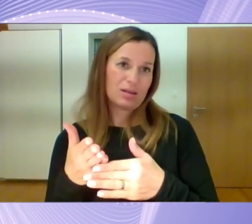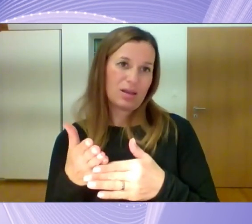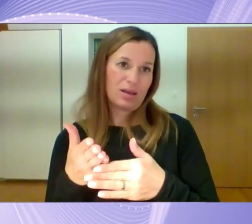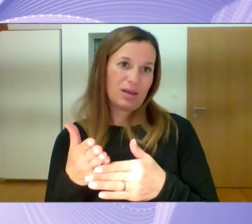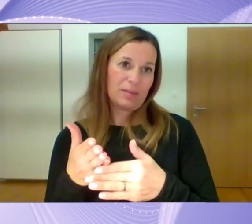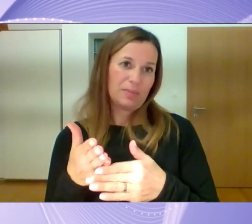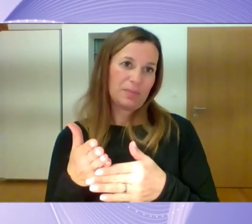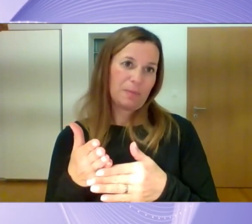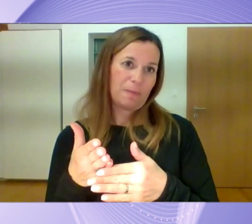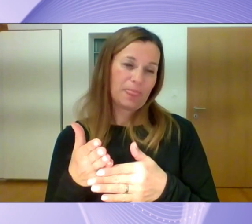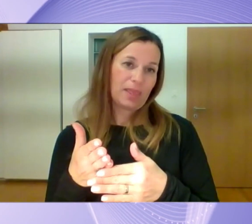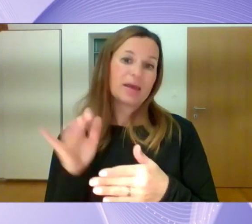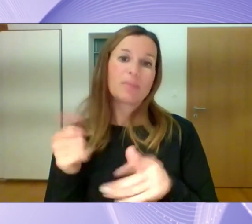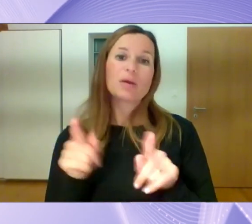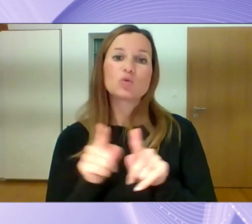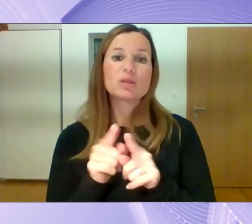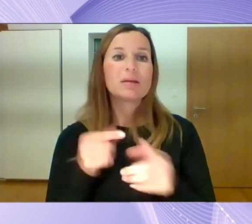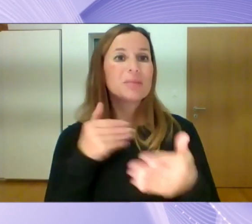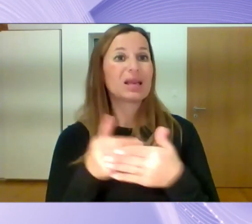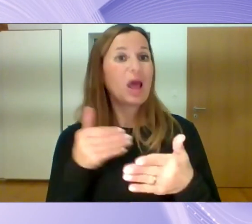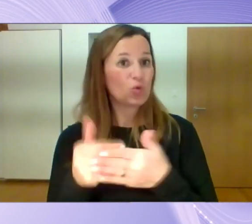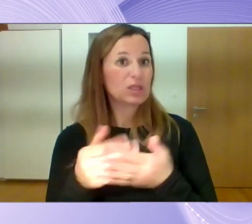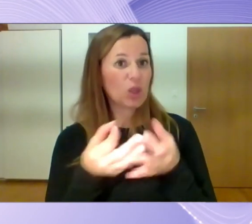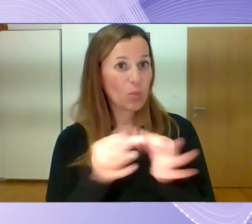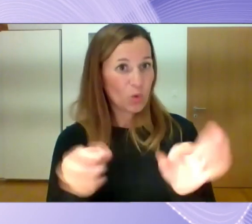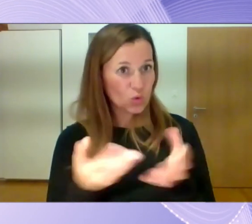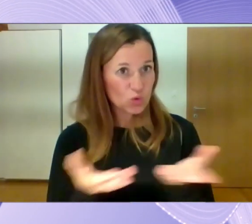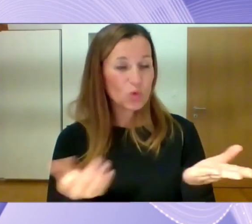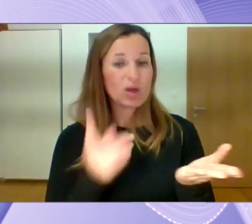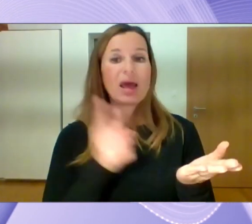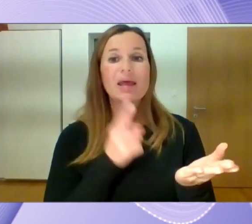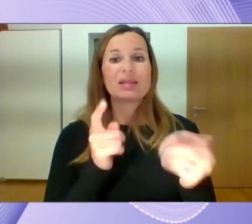je pa tudi, se pravi, prilagoditev prostora pa pripomočki.